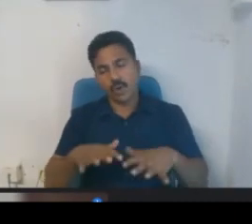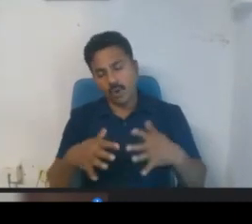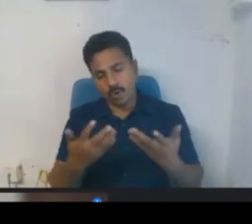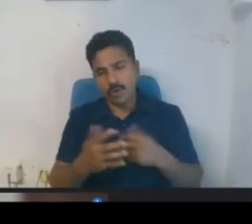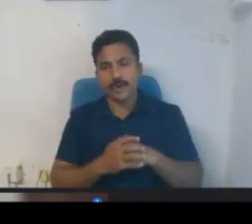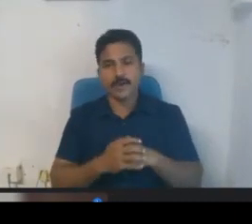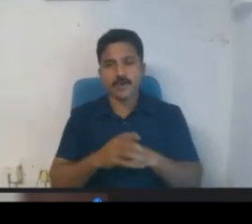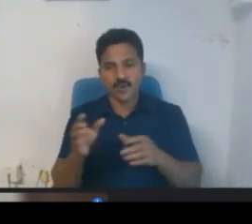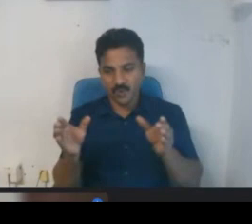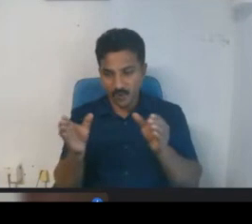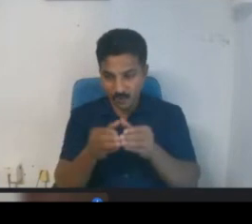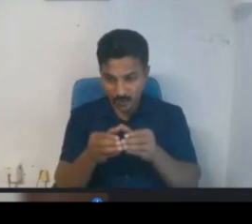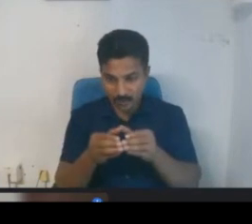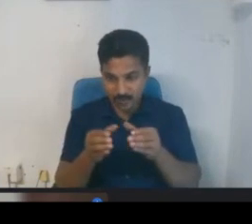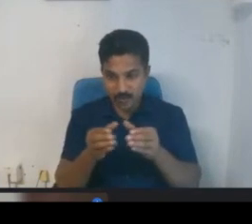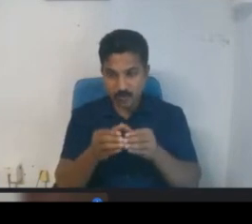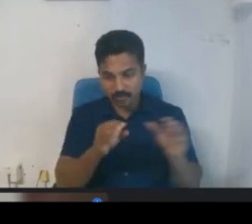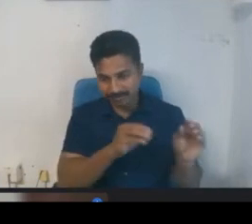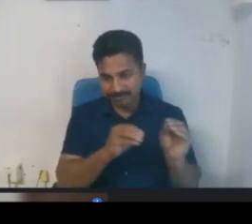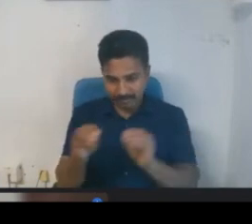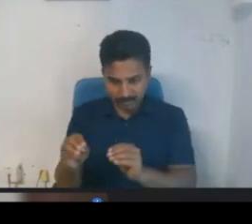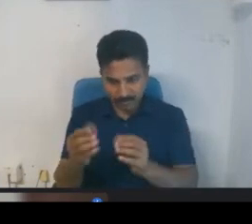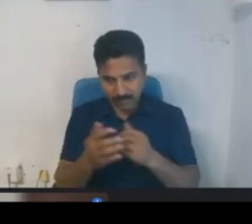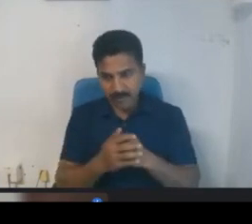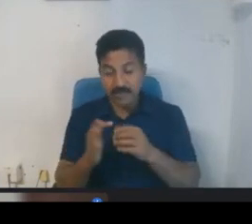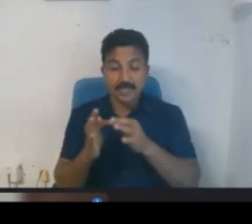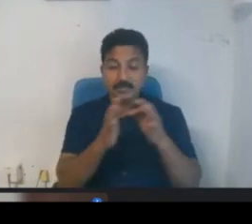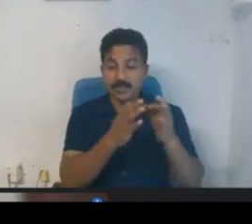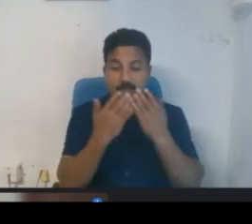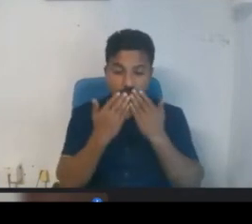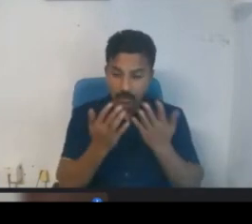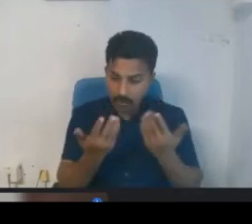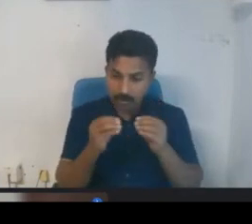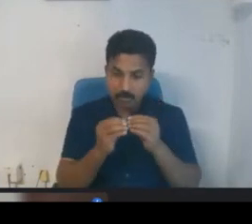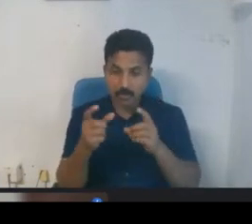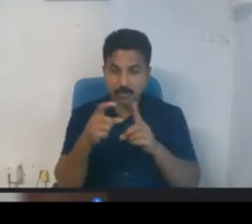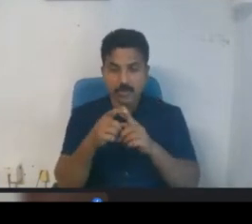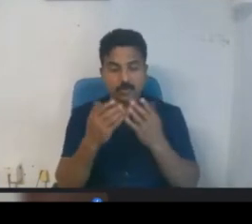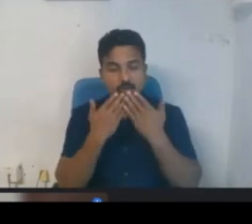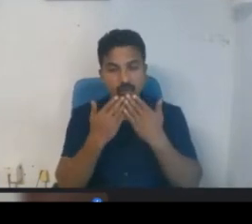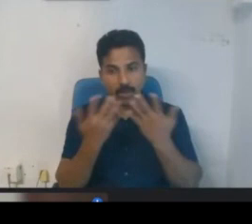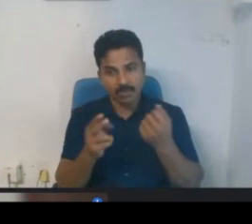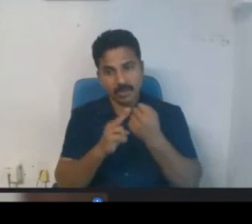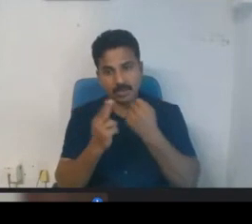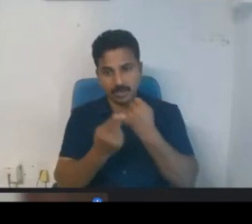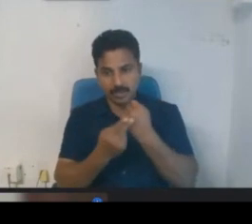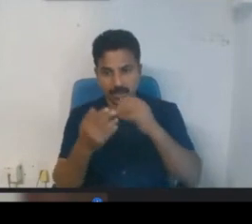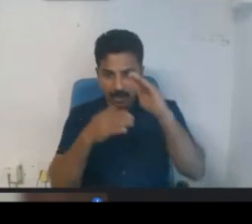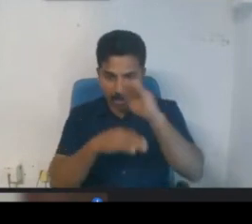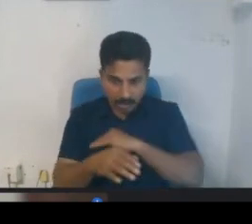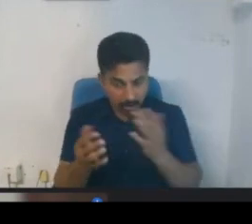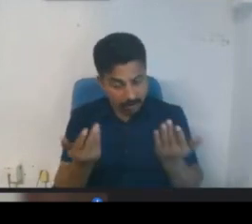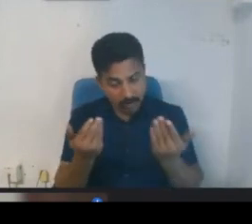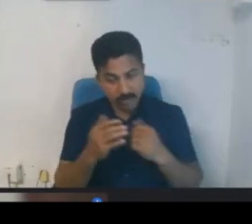അല്ലെങ്കിൽ ഇപ്പം ഏതെങ്കിലും ഒരു ഗ്രൂപ്പിൽ കുട്ടികളെ ആക്കുക. ഇപ്പം സ്പെഷ്യൽ സ്കൂളാകാം, ബഡ് സ്കൂളാകാം, ഇപ്പം നിഷിന്റെ തന്നെ പല